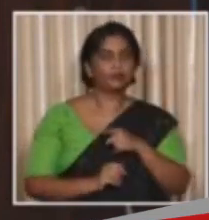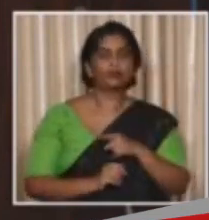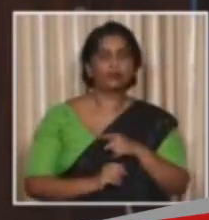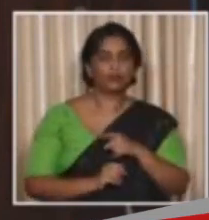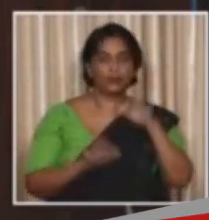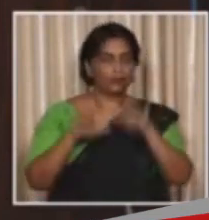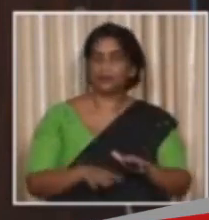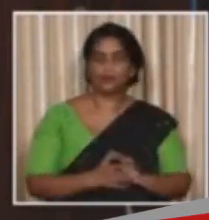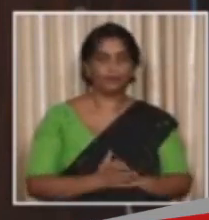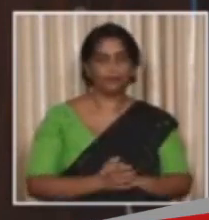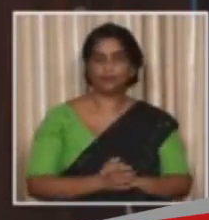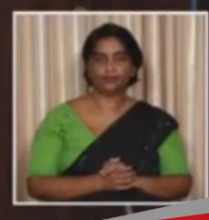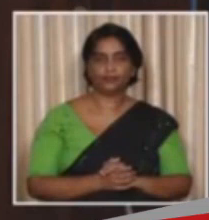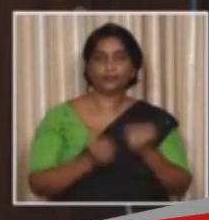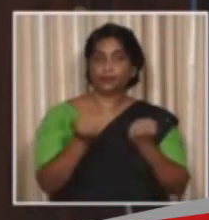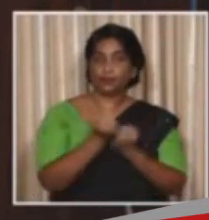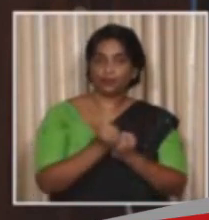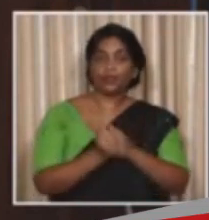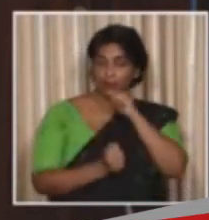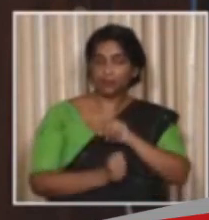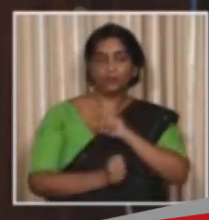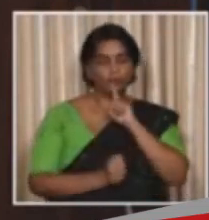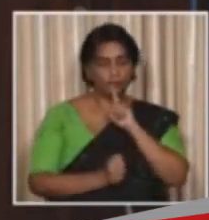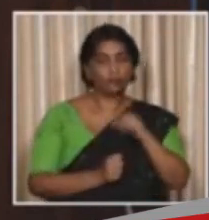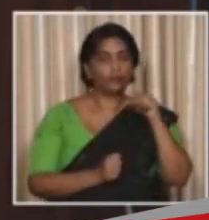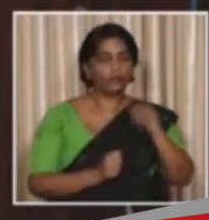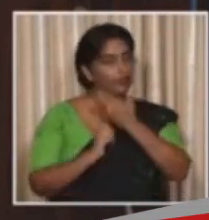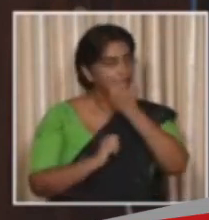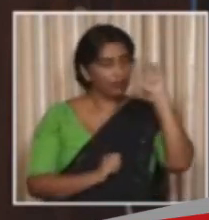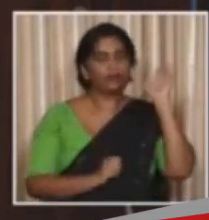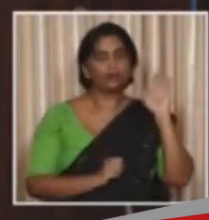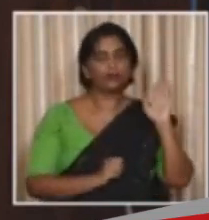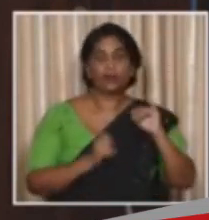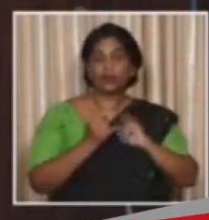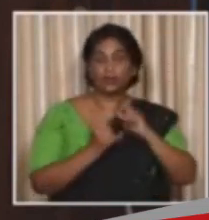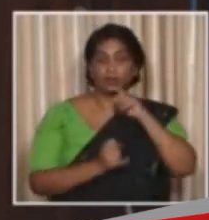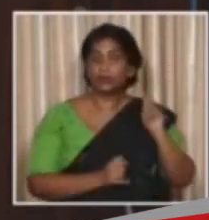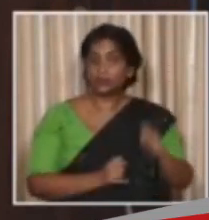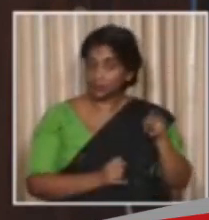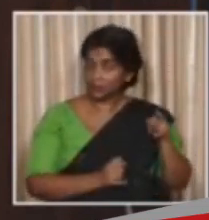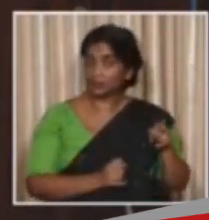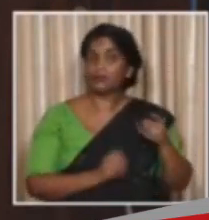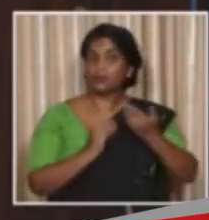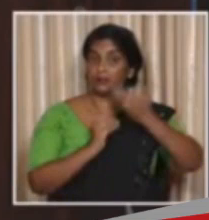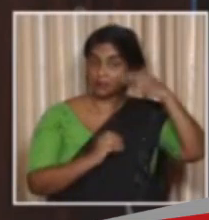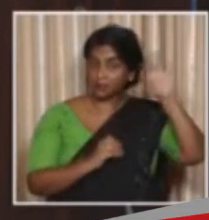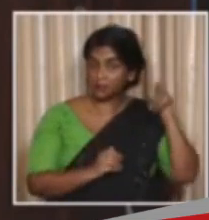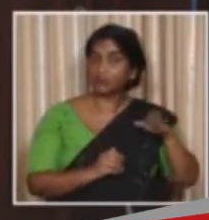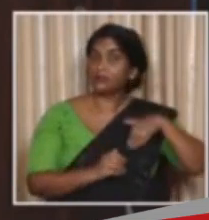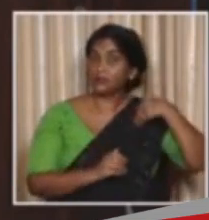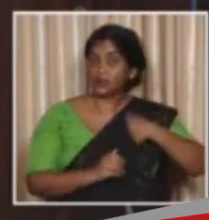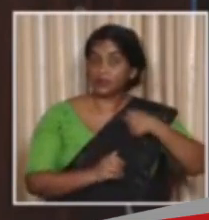පෑදිලිව තියන්නේ එතුමාට සහයෝගය දෙන අයට පෑදිලිව කියනවා අද එළවනවා ඒ කියන්නේ සිරාණි බණ්ඩානායක මැතිණිය